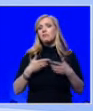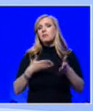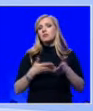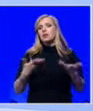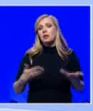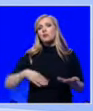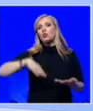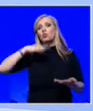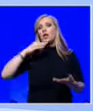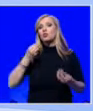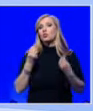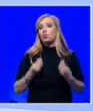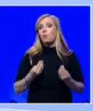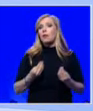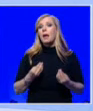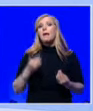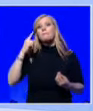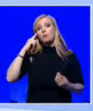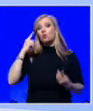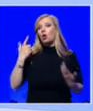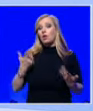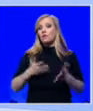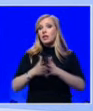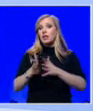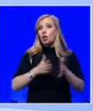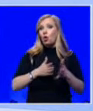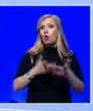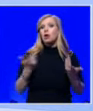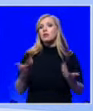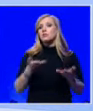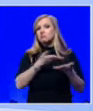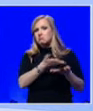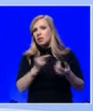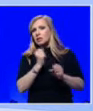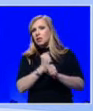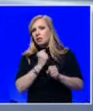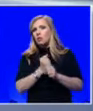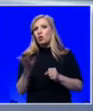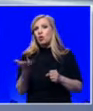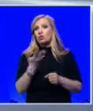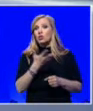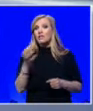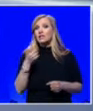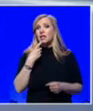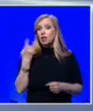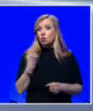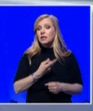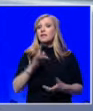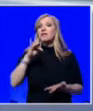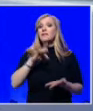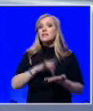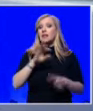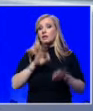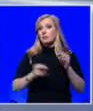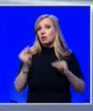добре подготвени хора. Има така хора, които са работили в Централни избирателни комисии още от 90-та година.